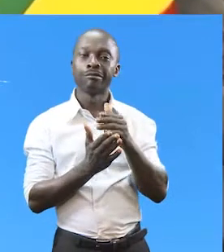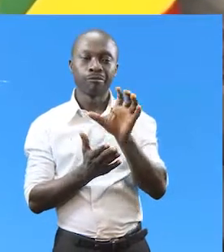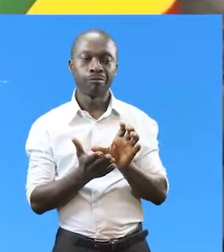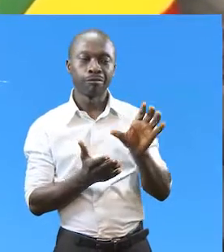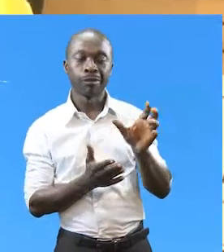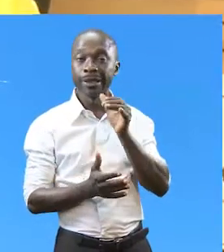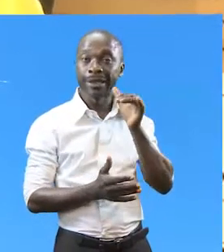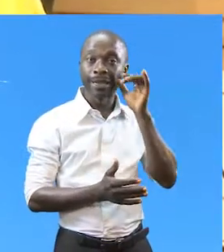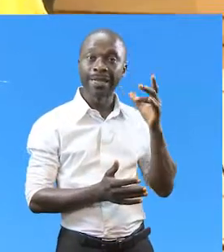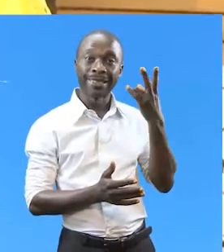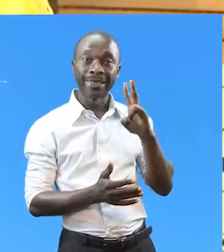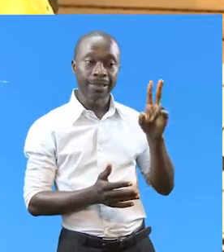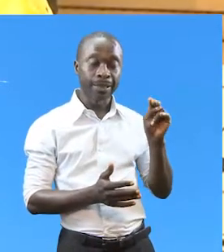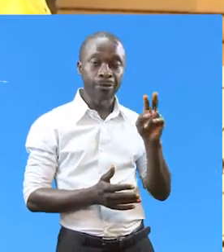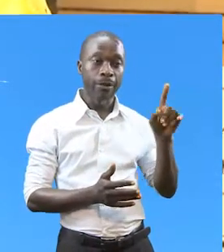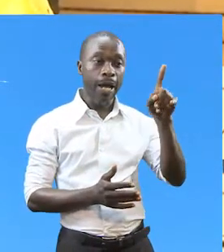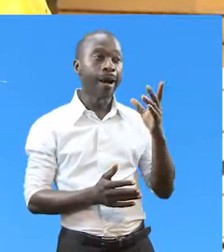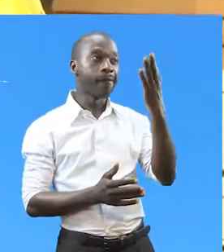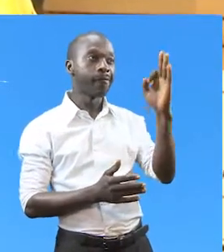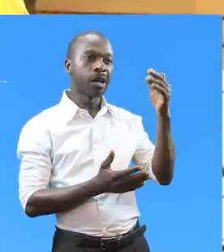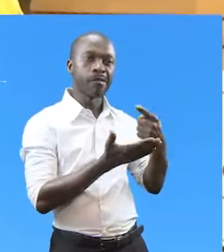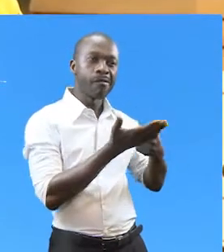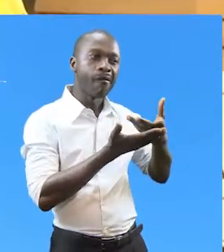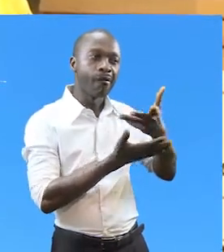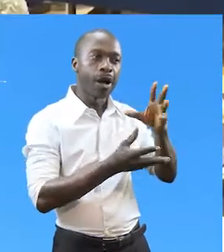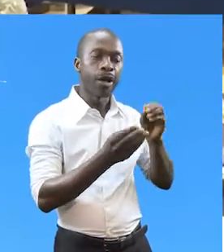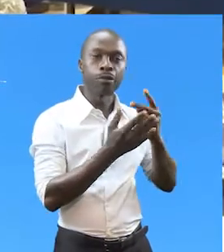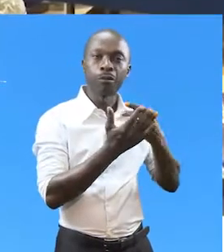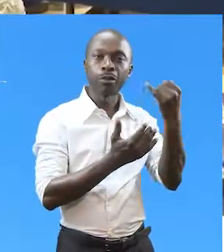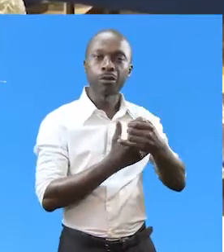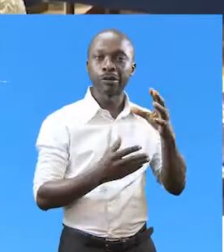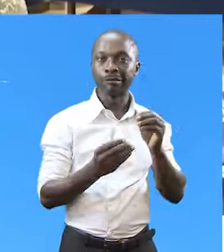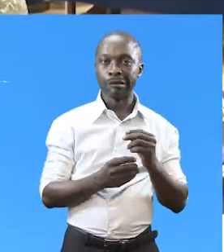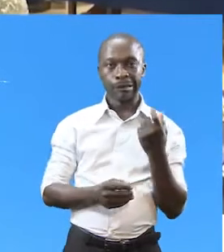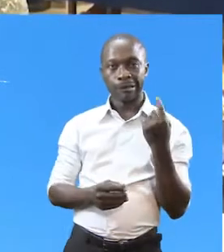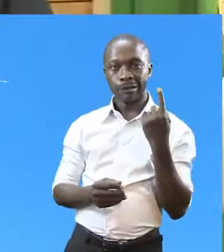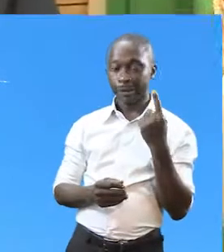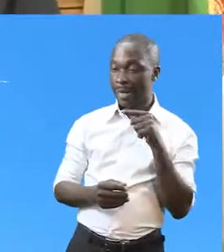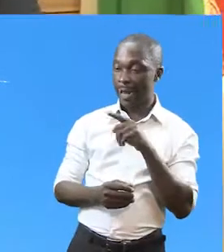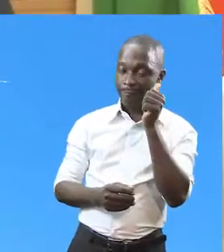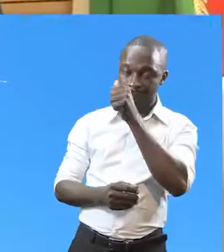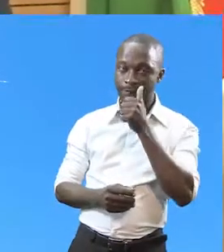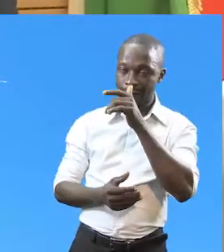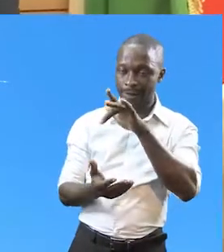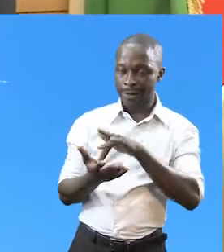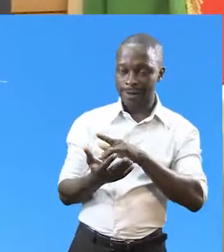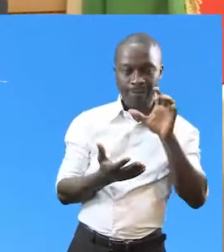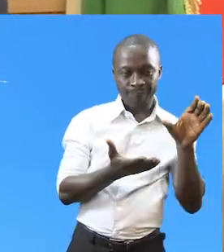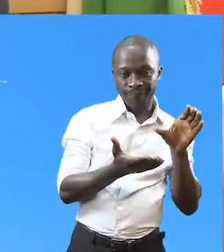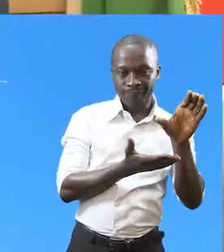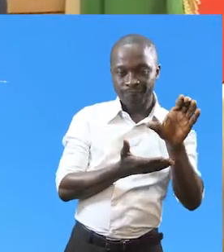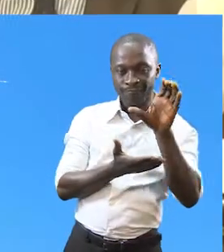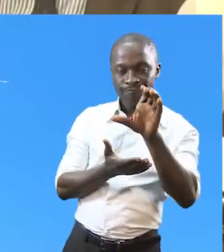hier 17 novembre 2020 à Paris pour le financement de 11 projets intégrateurs de la zone CEMAC. Une séance de travail en hybride qui a